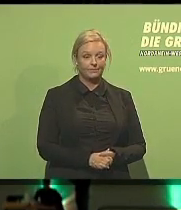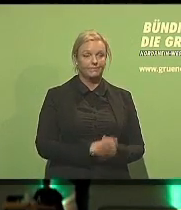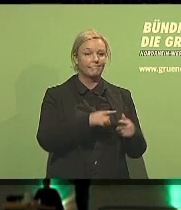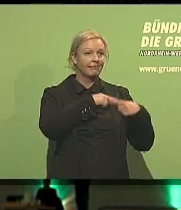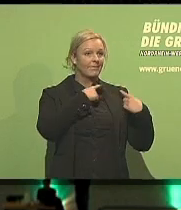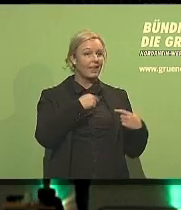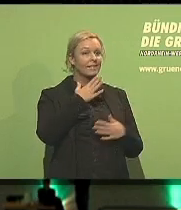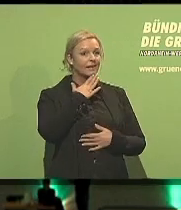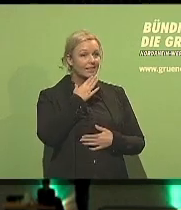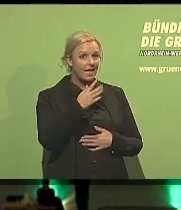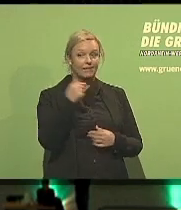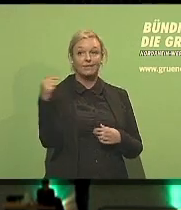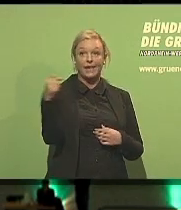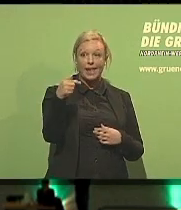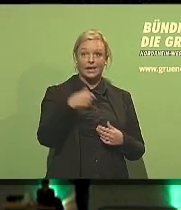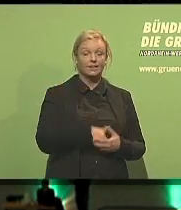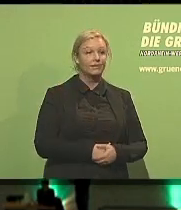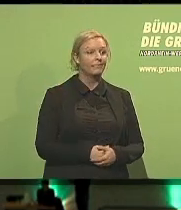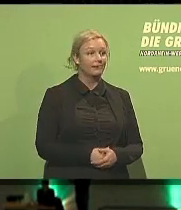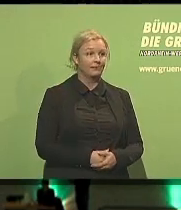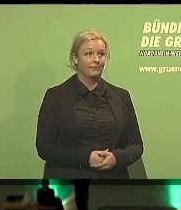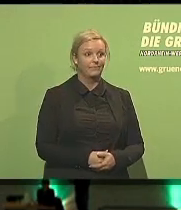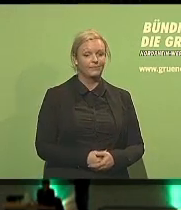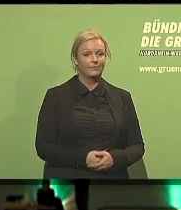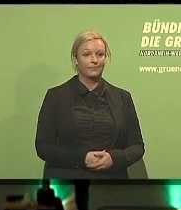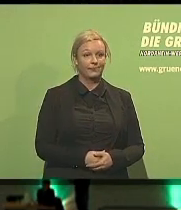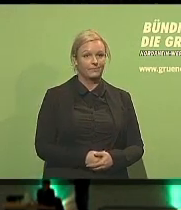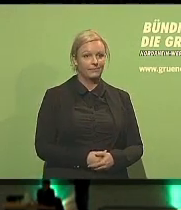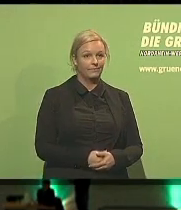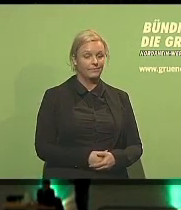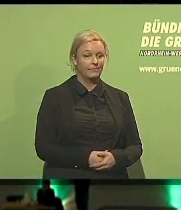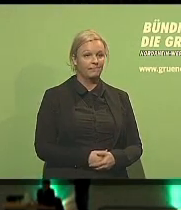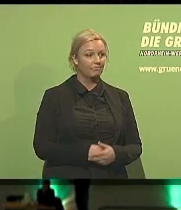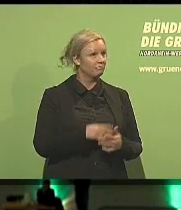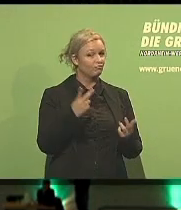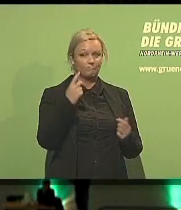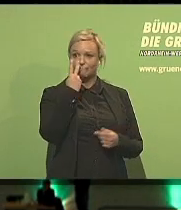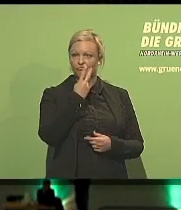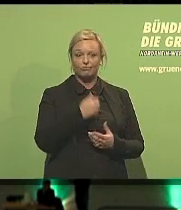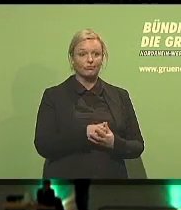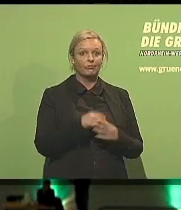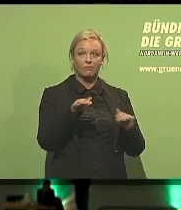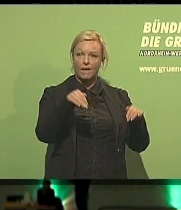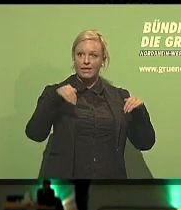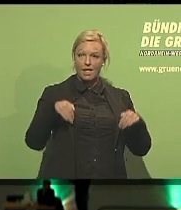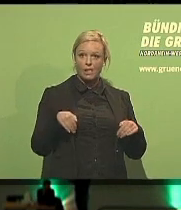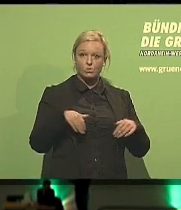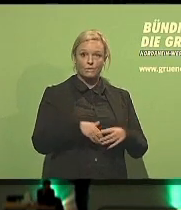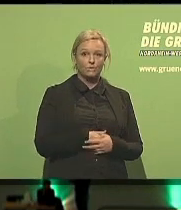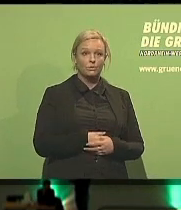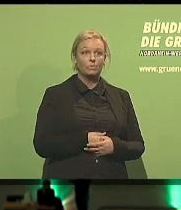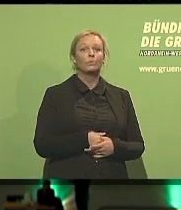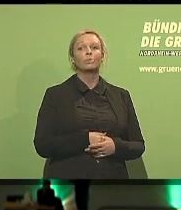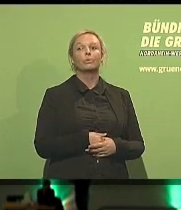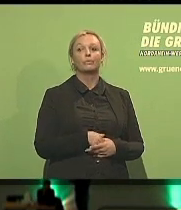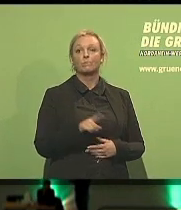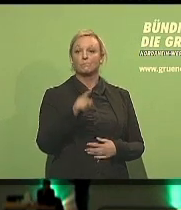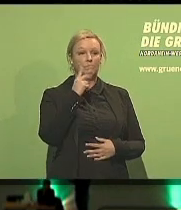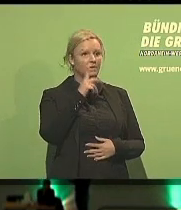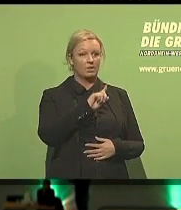Herzlichen Dank. Stimmt jemand gegen das Protokoll? Sehe ich nicht. Gibt es Enthaltungen? Sehe ich auch